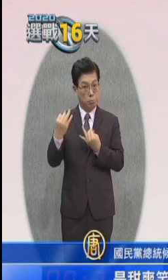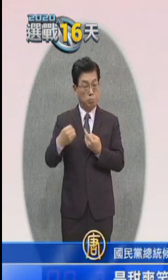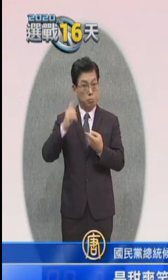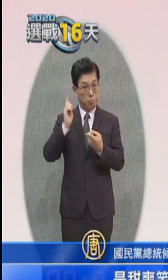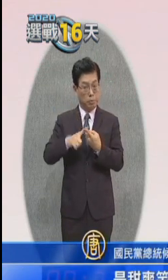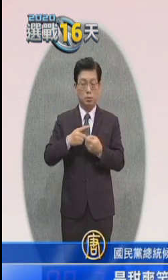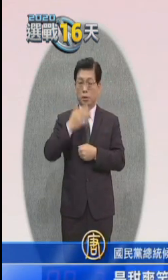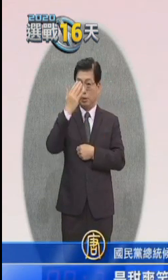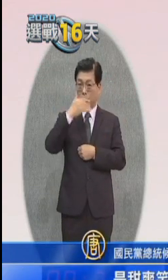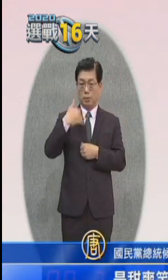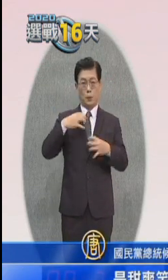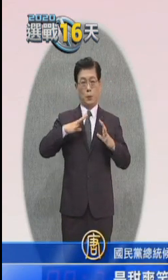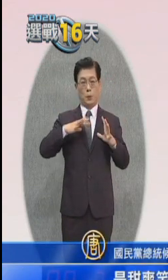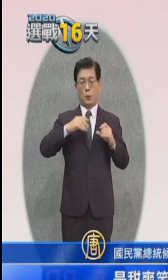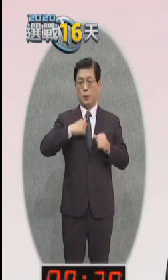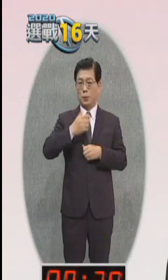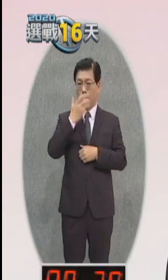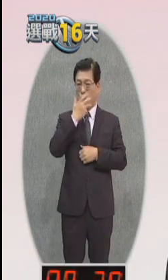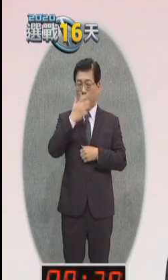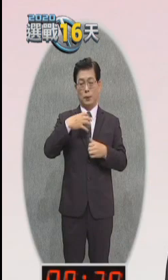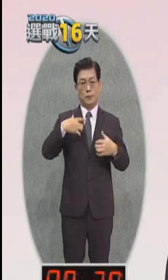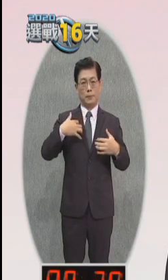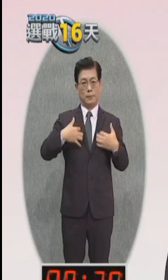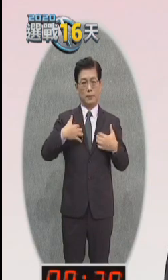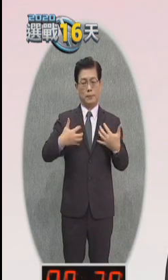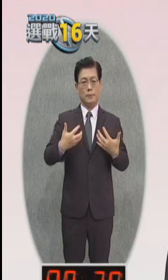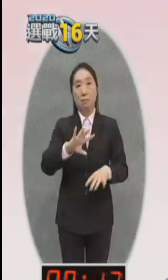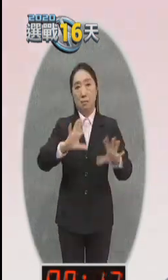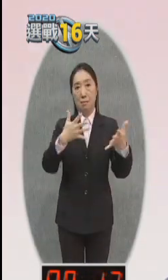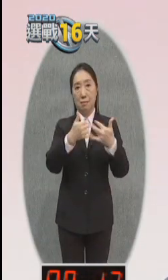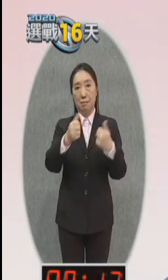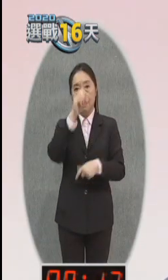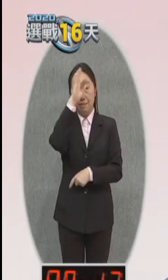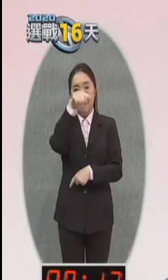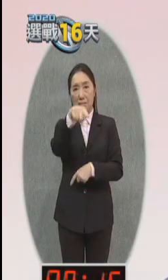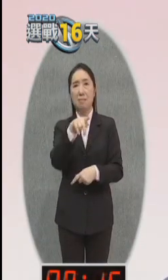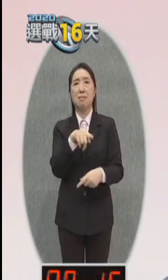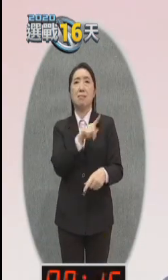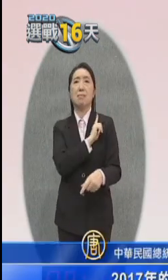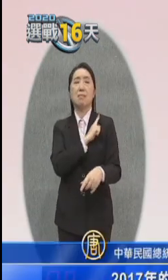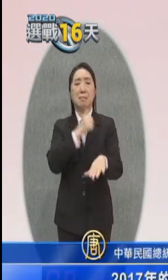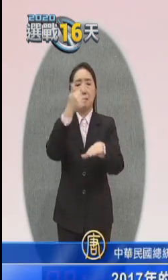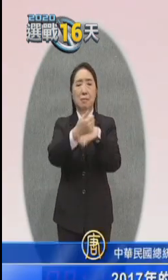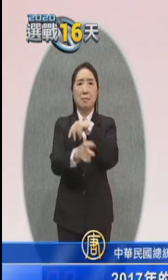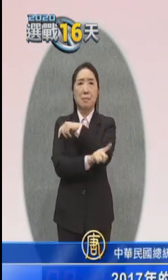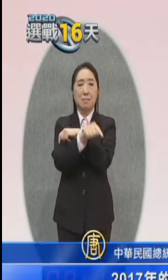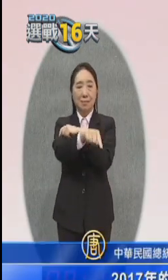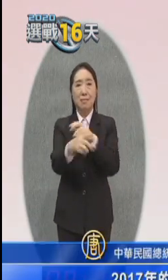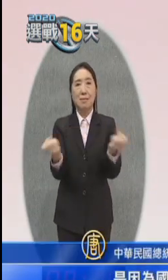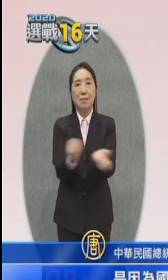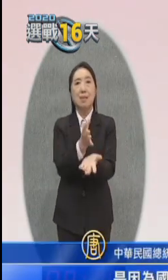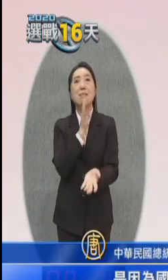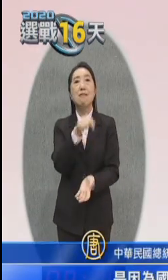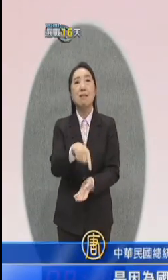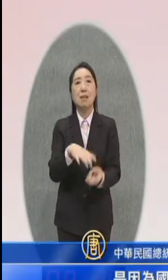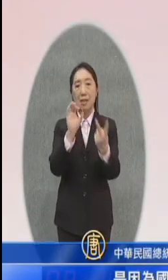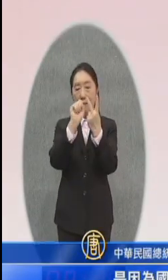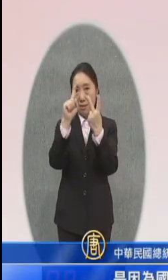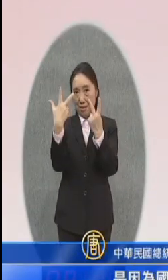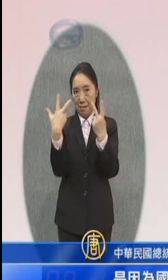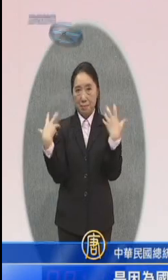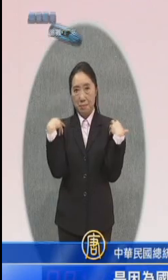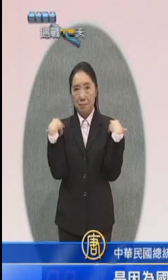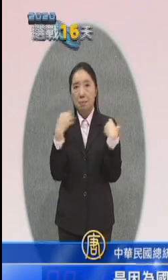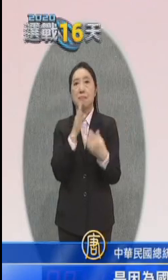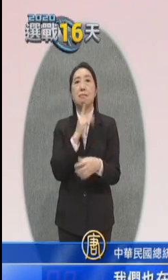是甜、爽、笑、乐。 对于韩国瑜的批评，蔡英文这么回应： 2017年的忙是因为国际